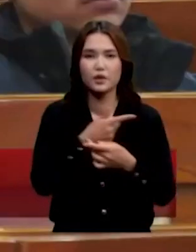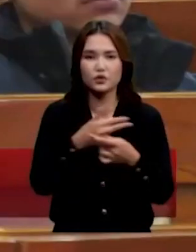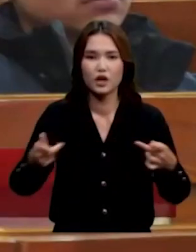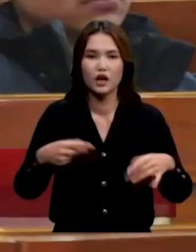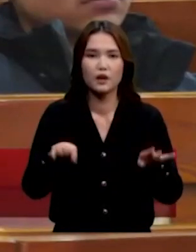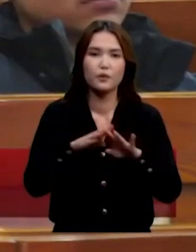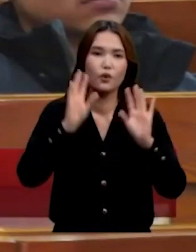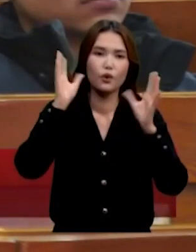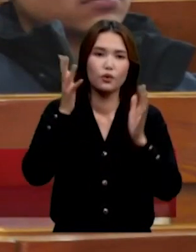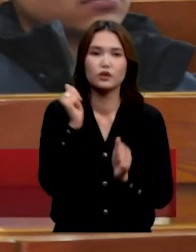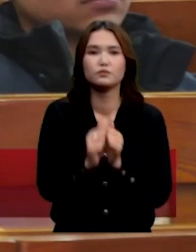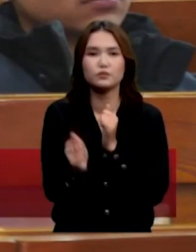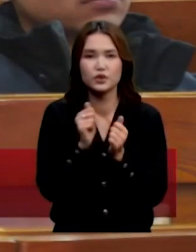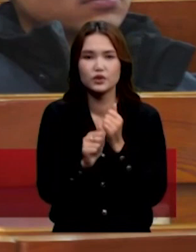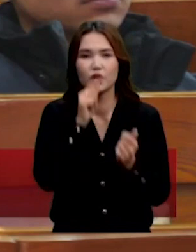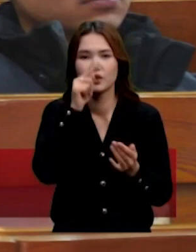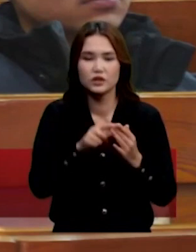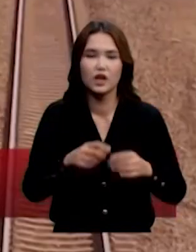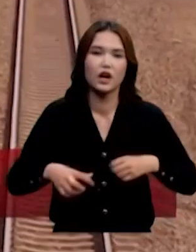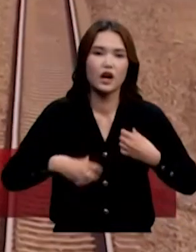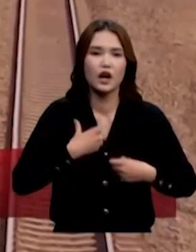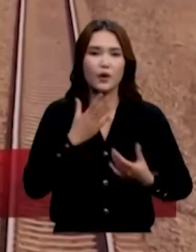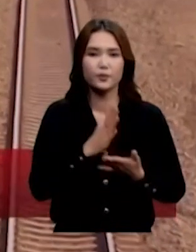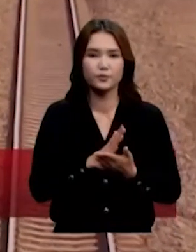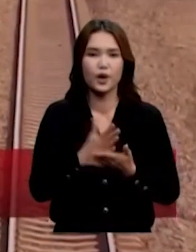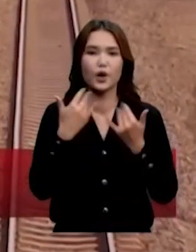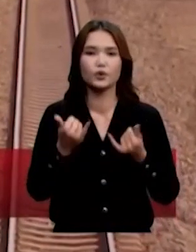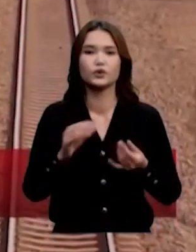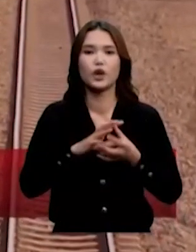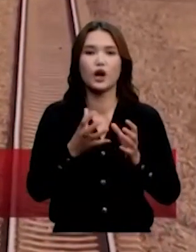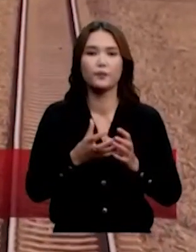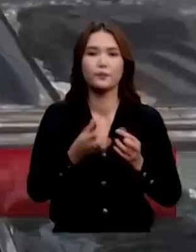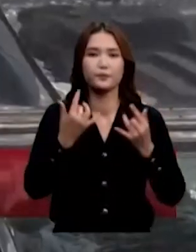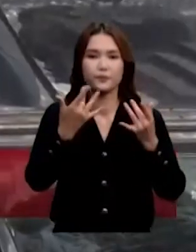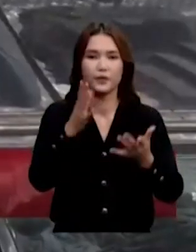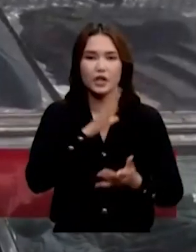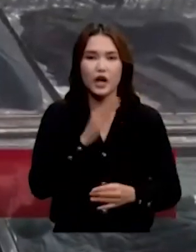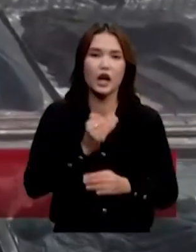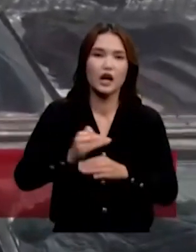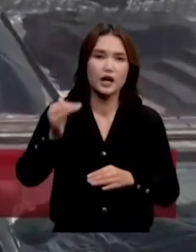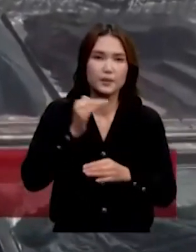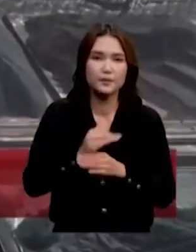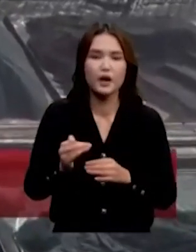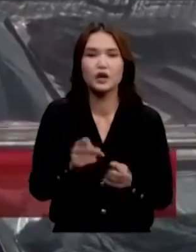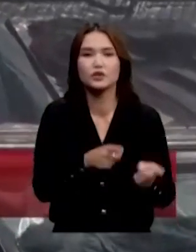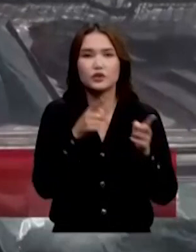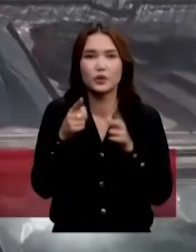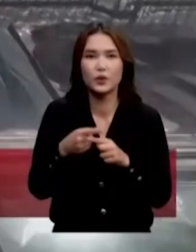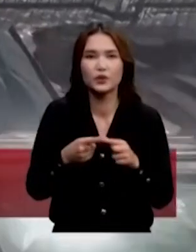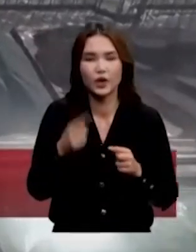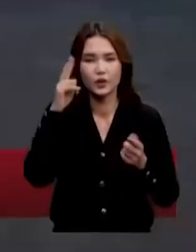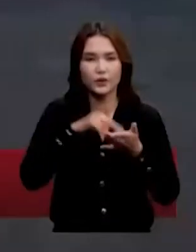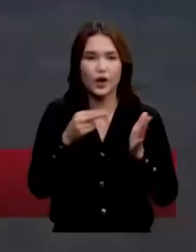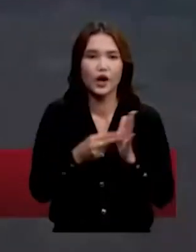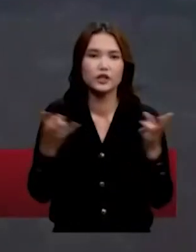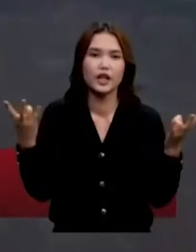мұндай оқиғаның жиілеп кеткеніне алаңдаулы. Сондықтан көмірге тәуелді болмай, біртіндеп газға көшу мәселесін қарастыру қажет